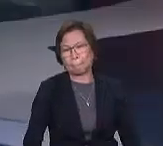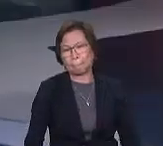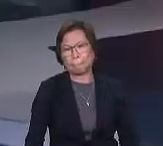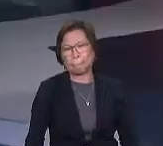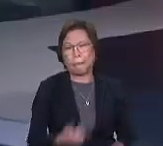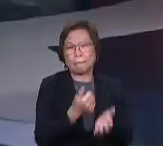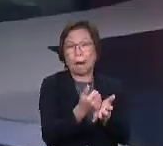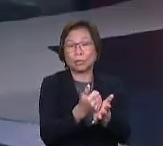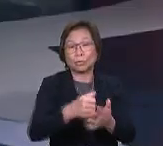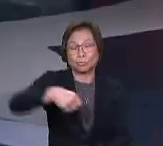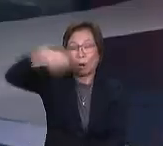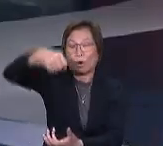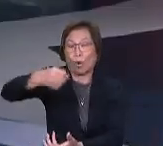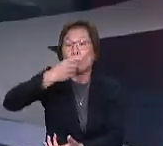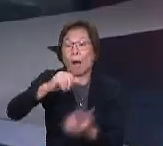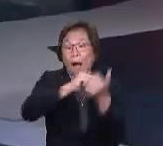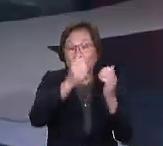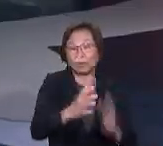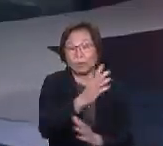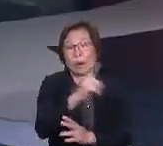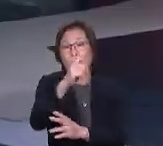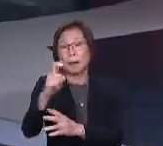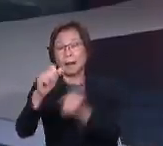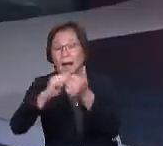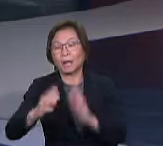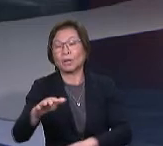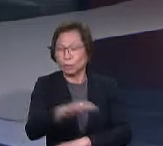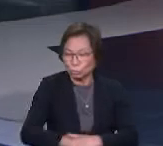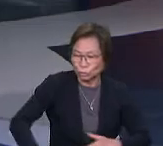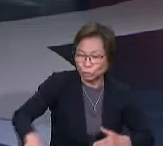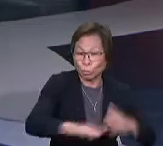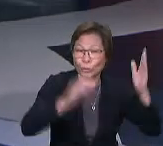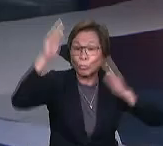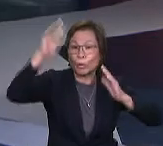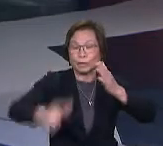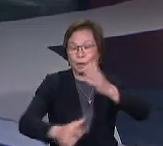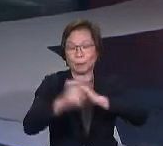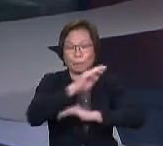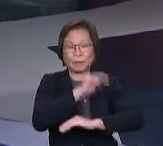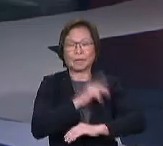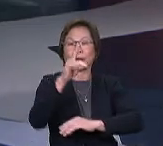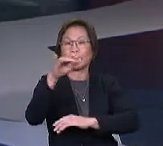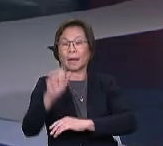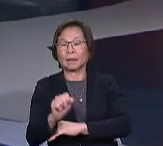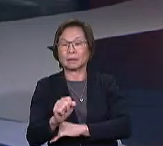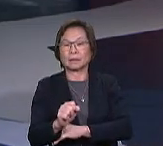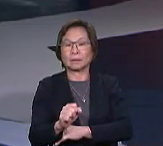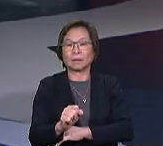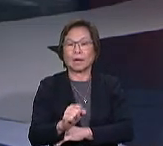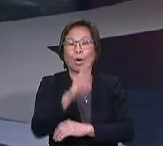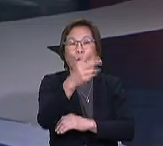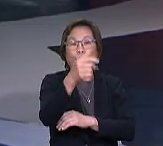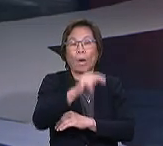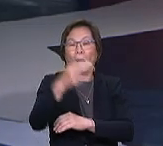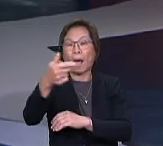Hai bantuan bakul makanan buah atlet dan bekas atlet di seluruh negara timbalan menteri belia dan sukan Wan Ahmad